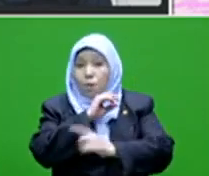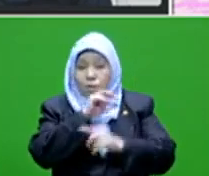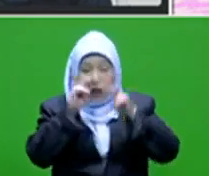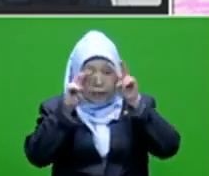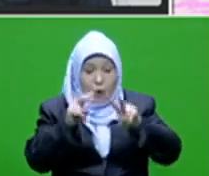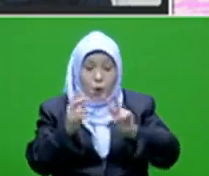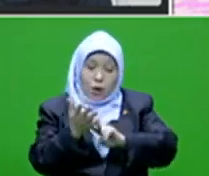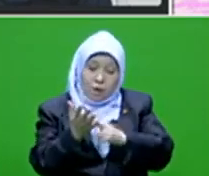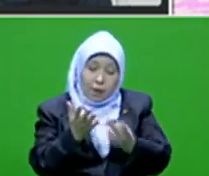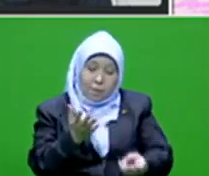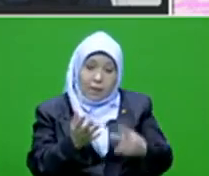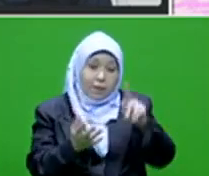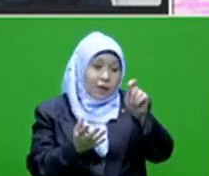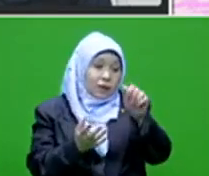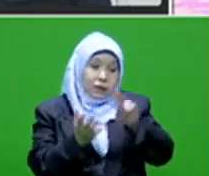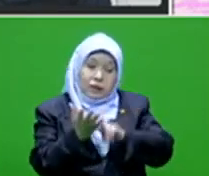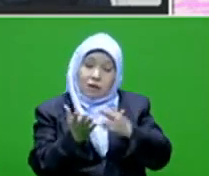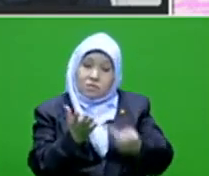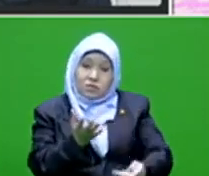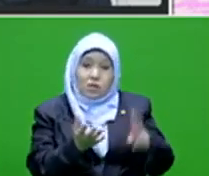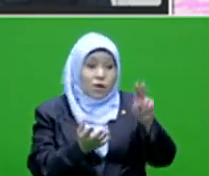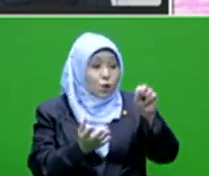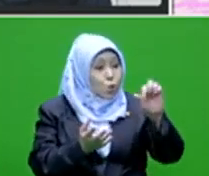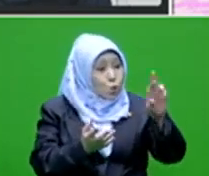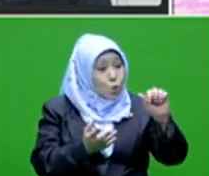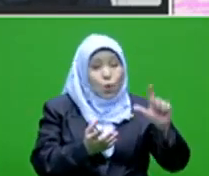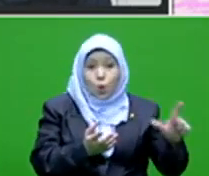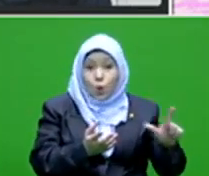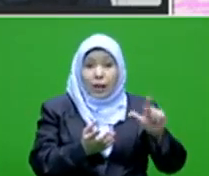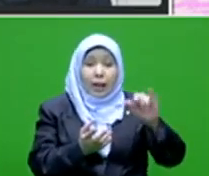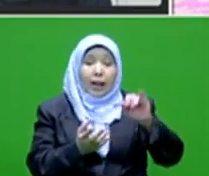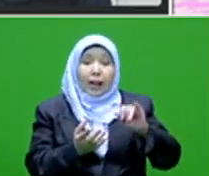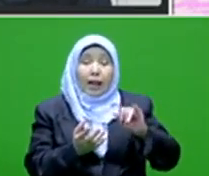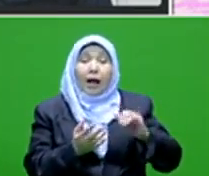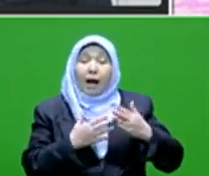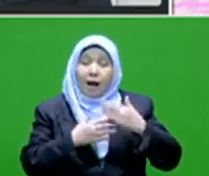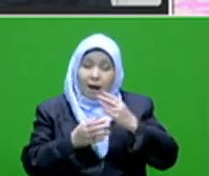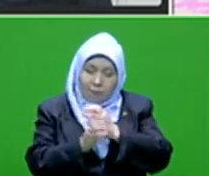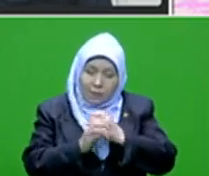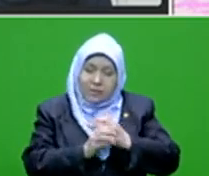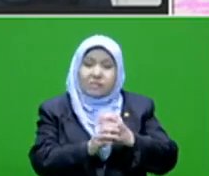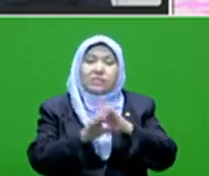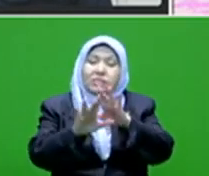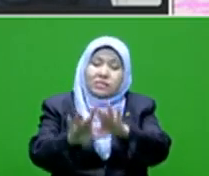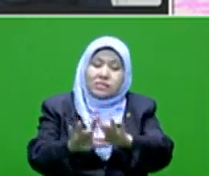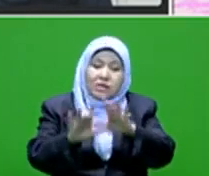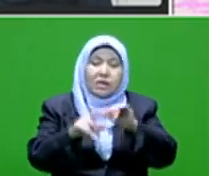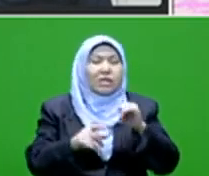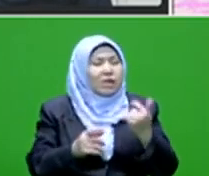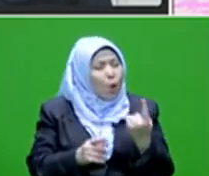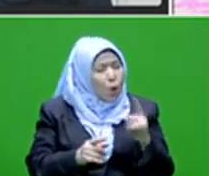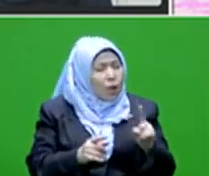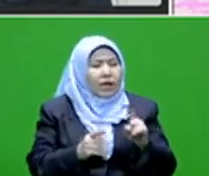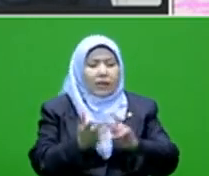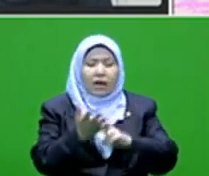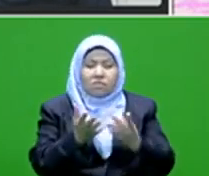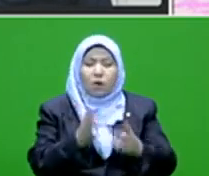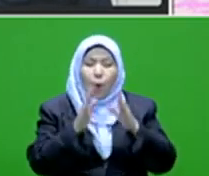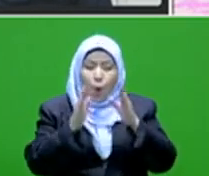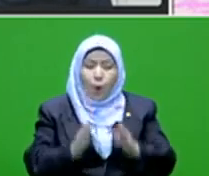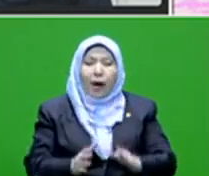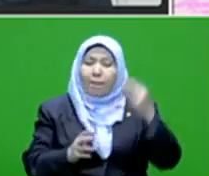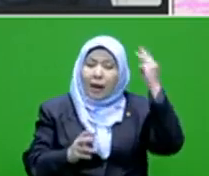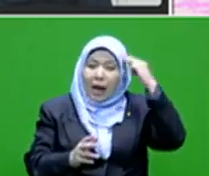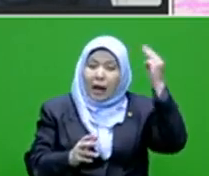tafsir Nurul Ihsan. Dan kata tafsir Nurul itu tafsir orang Melayu lah kita kata, tafsir orang Melayu. Satu-satunya tafsir orang Melayu selain daripada